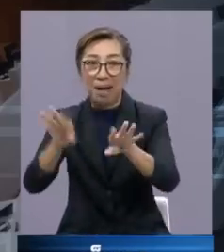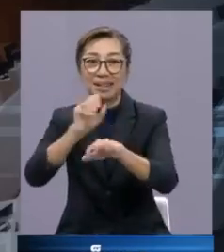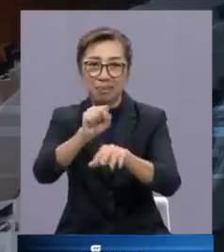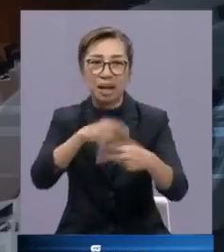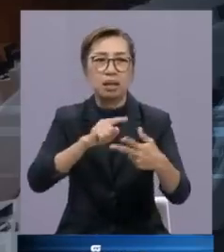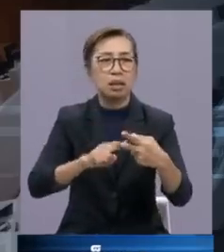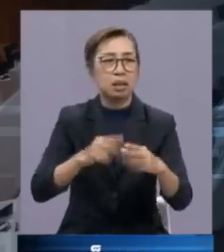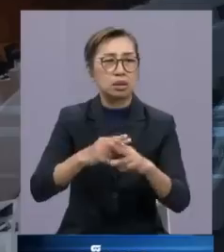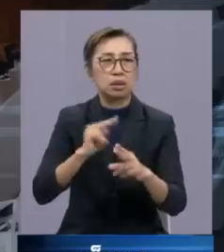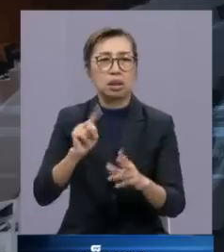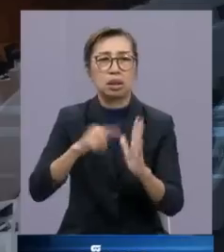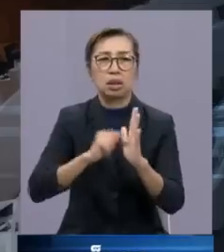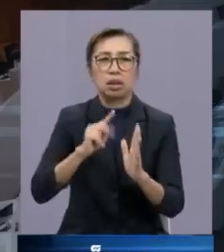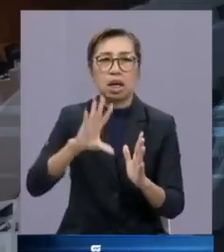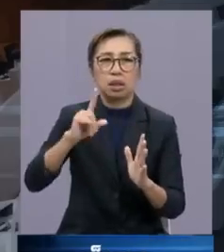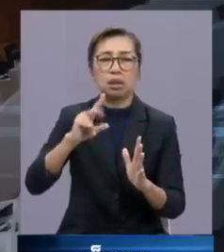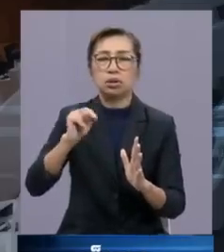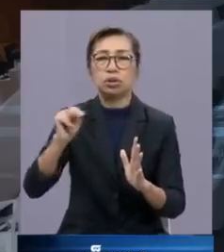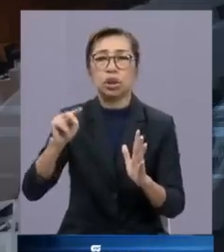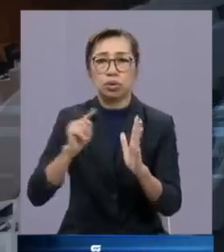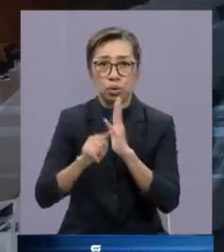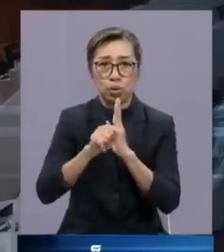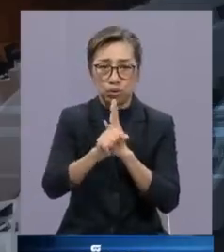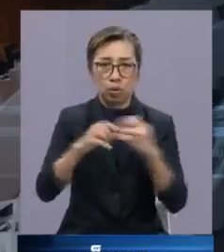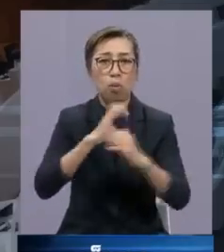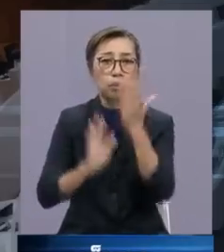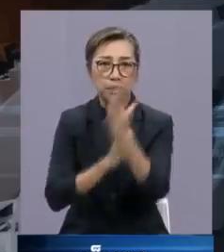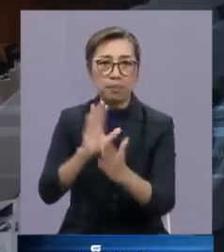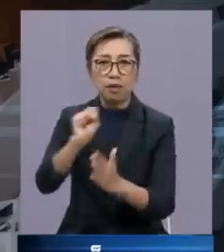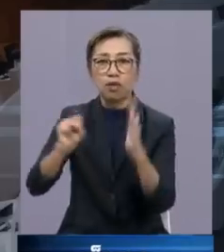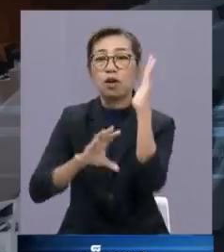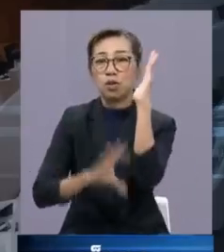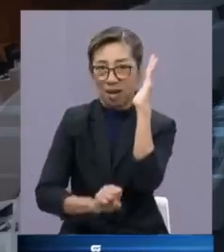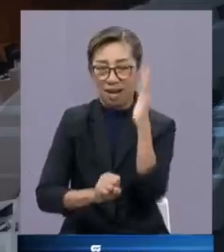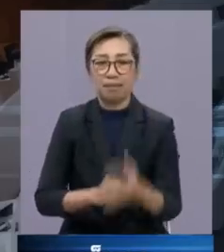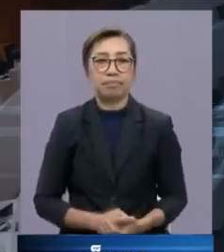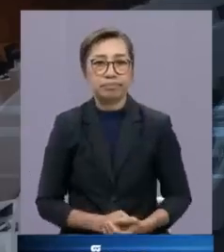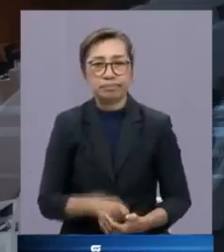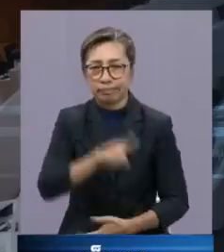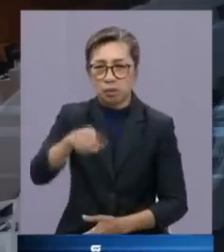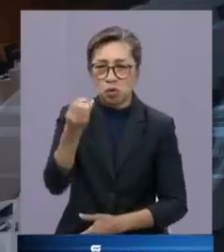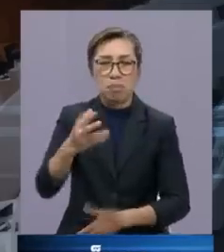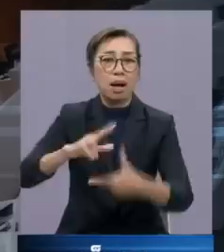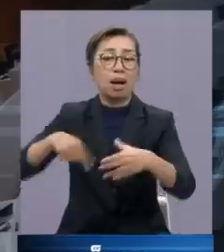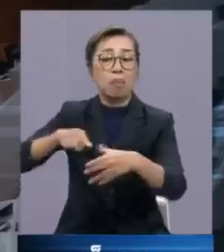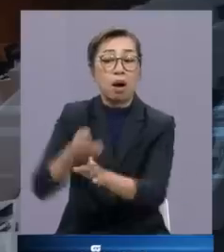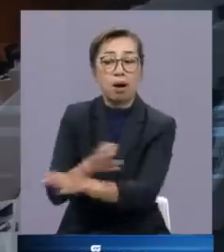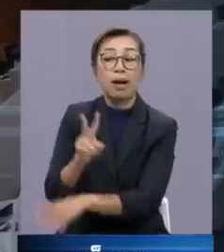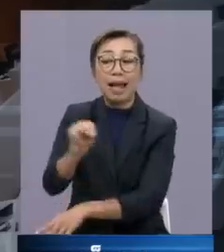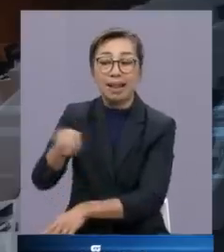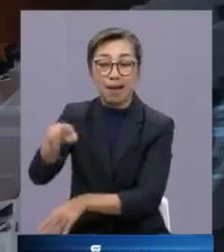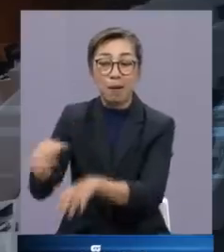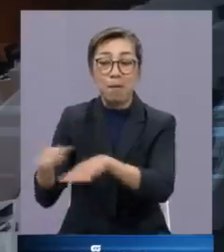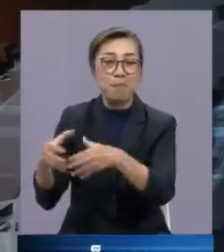ท์ศรีก่อเกื้อสสสงขลาภูมิใจไทยด้วยนะครับ นี่ส่วนใหญ่เป็นพลังประชารัฐที่เขานัดกันไปเ